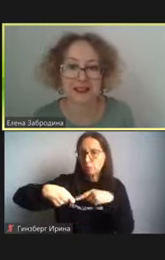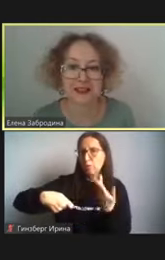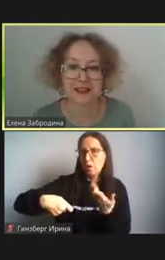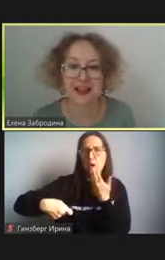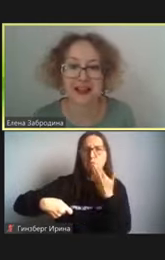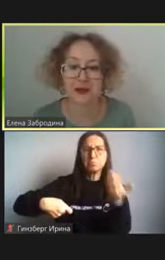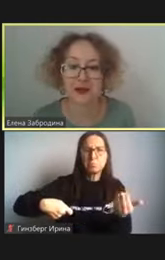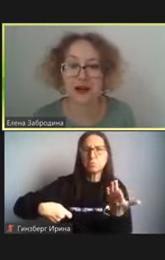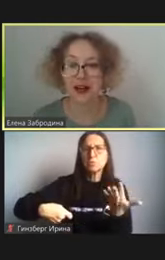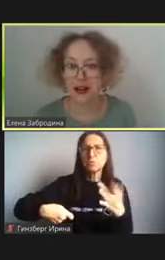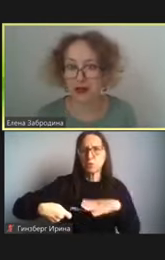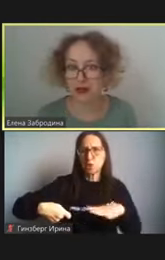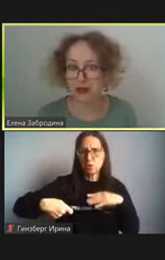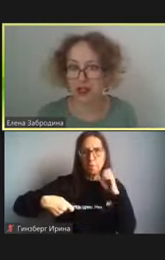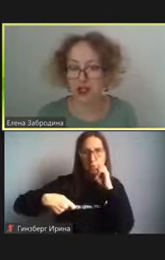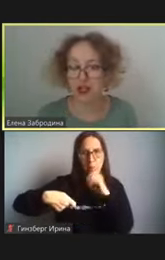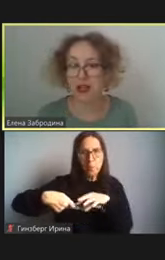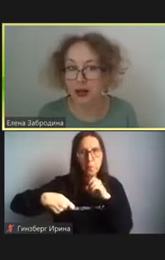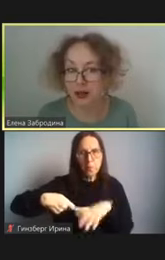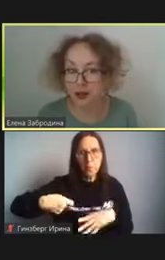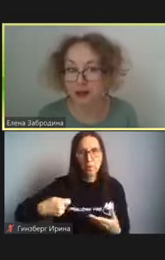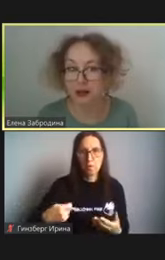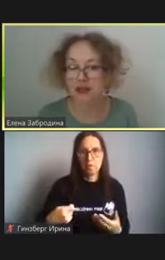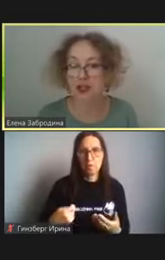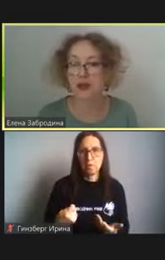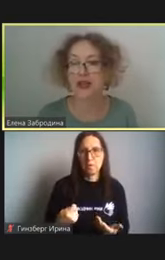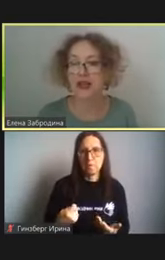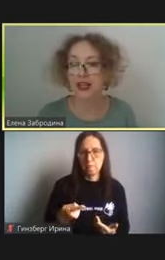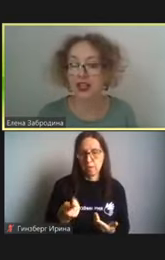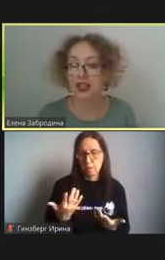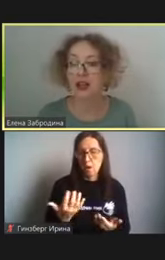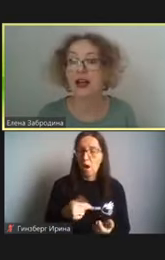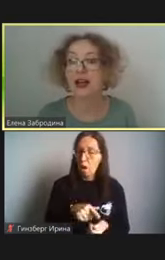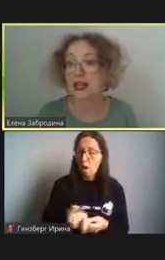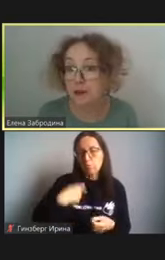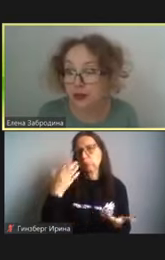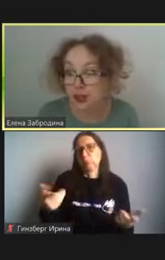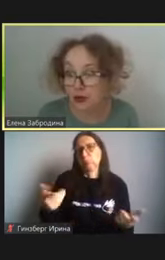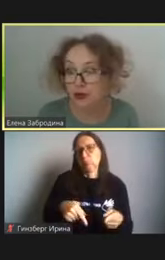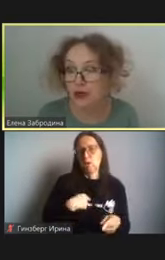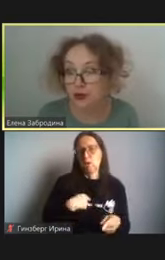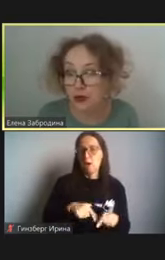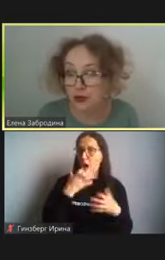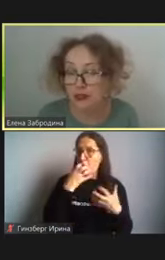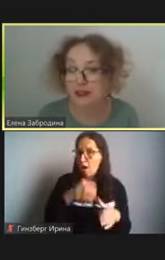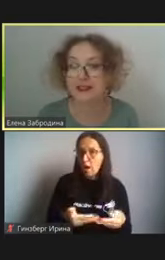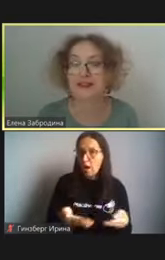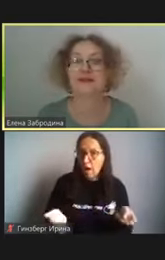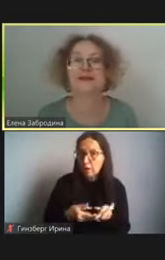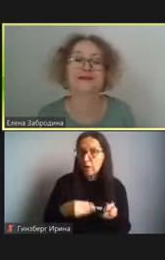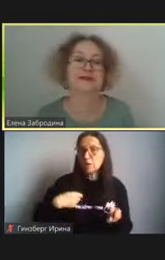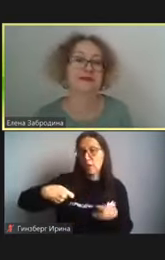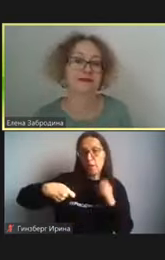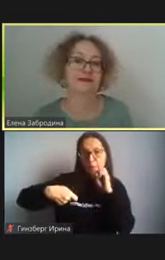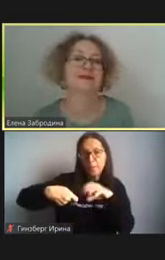сатир крестьянину. «Ну как же, похлебка-то слишком горячая, я пытаюсь ее